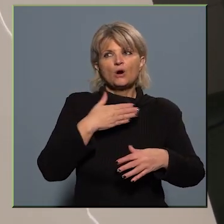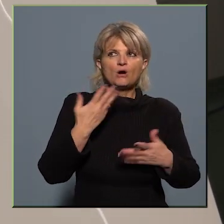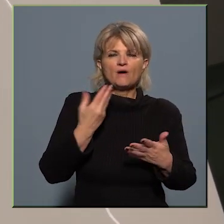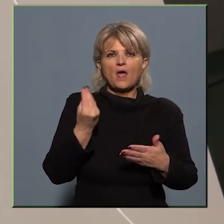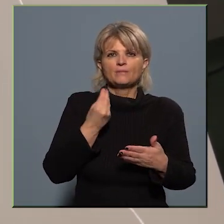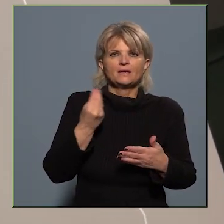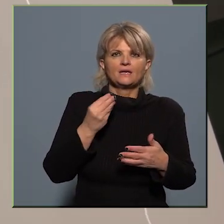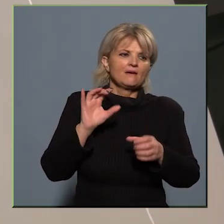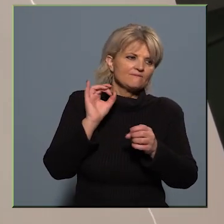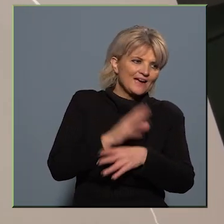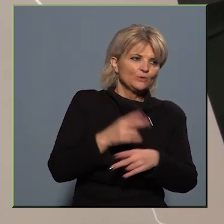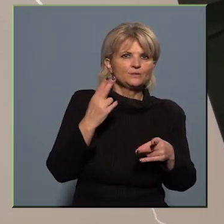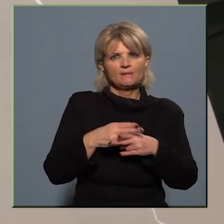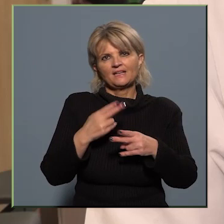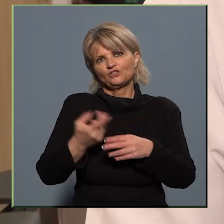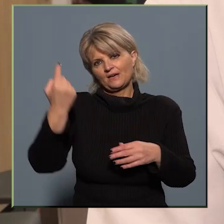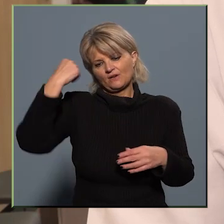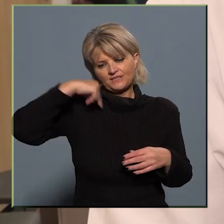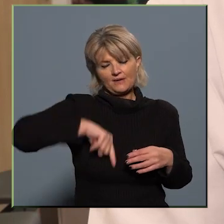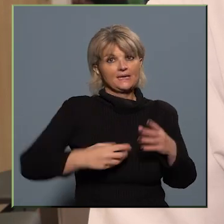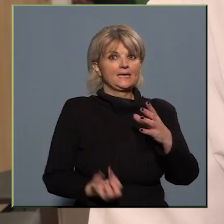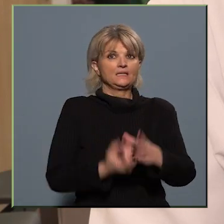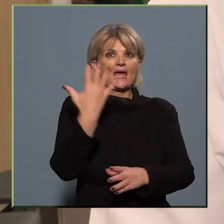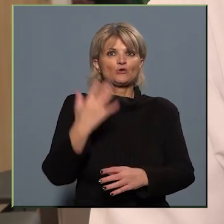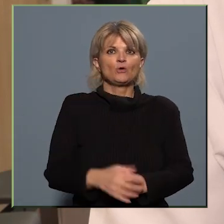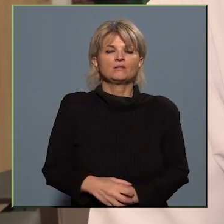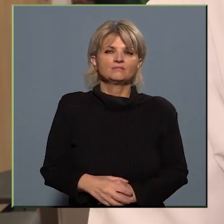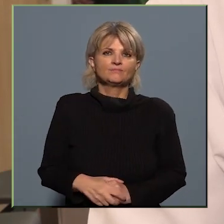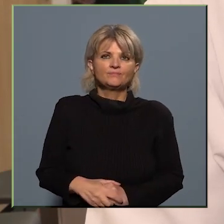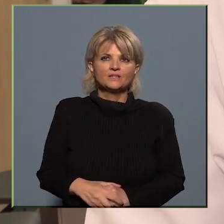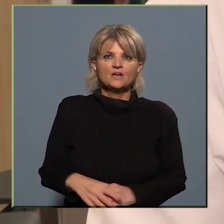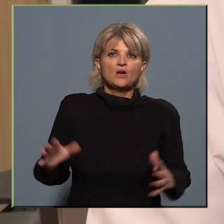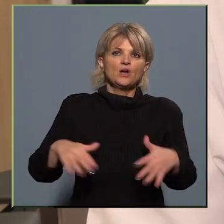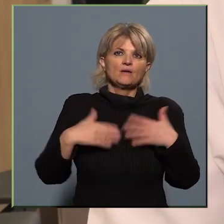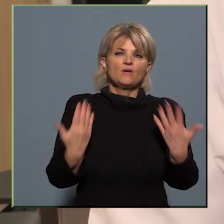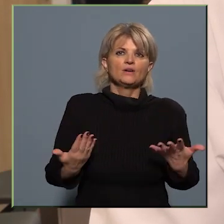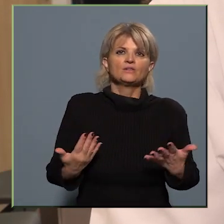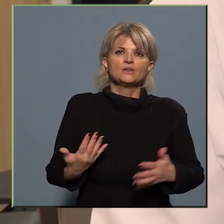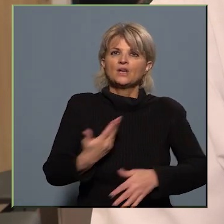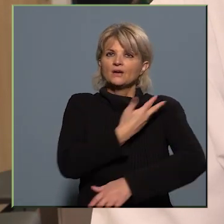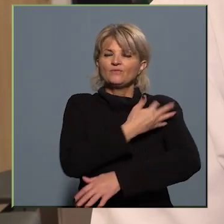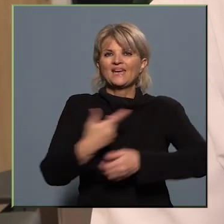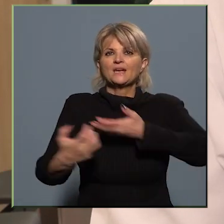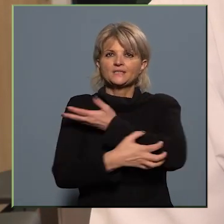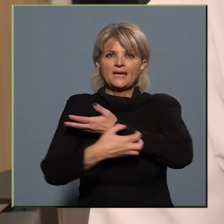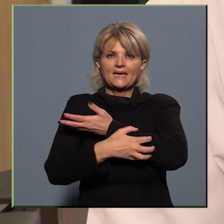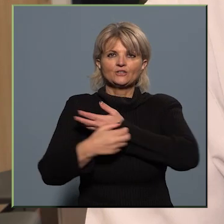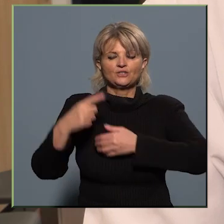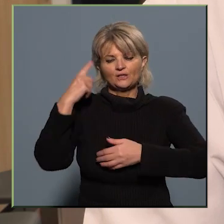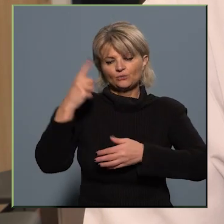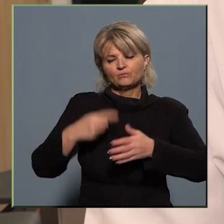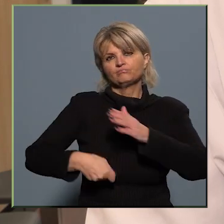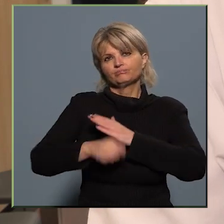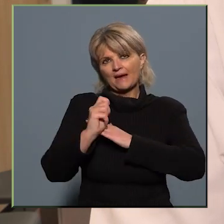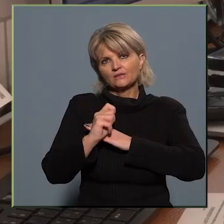fedezett fertőző betegségekre kiderülhet, hogy neki van, illetve a vérszegénységüket is itt föl tudjuk ismerni